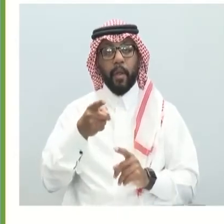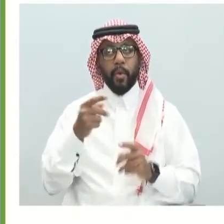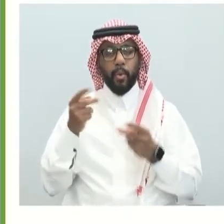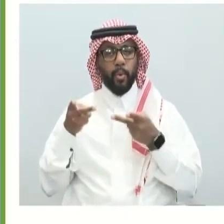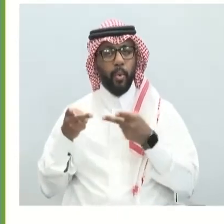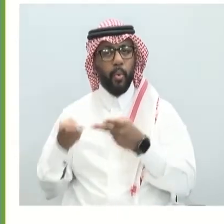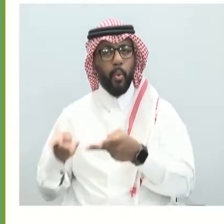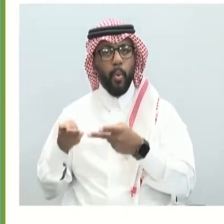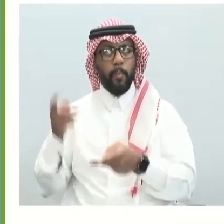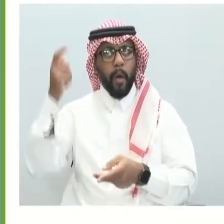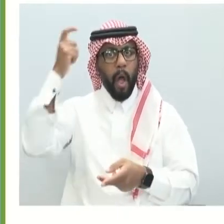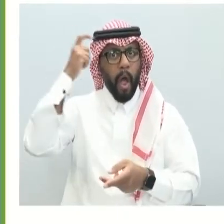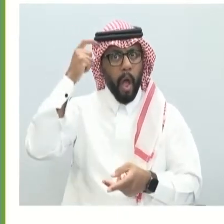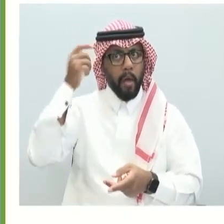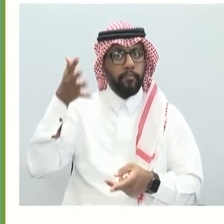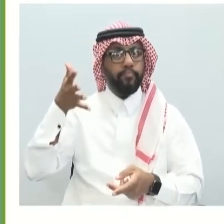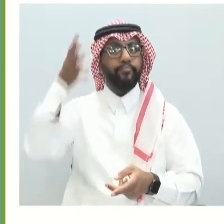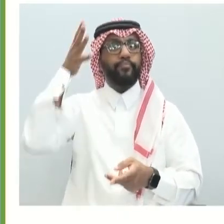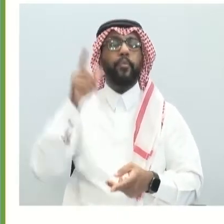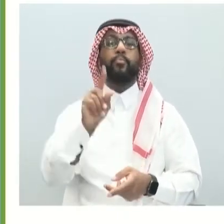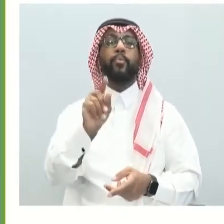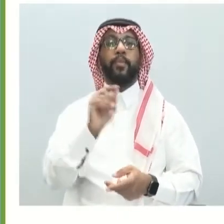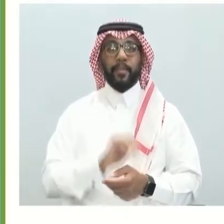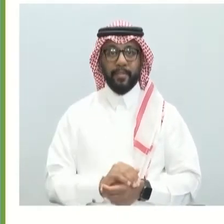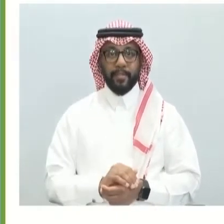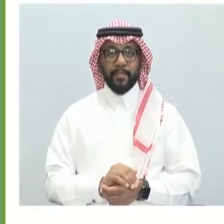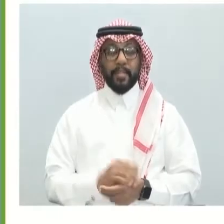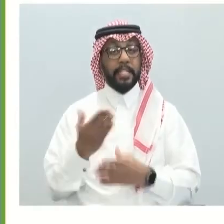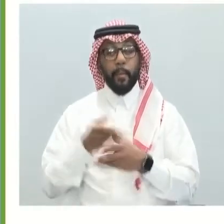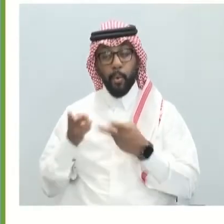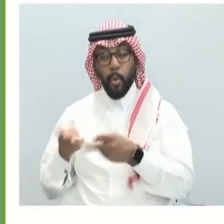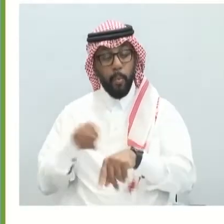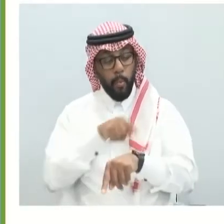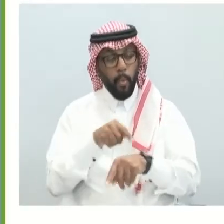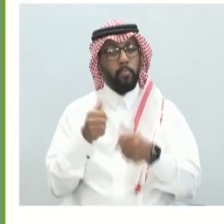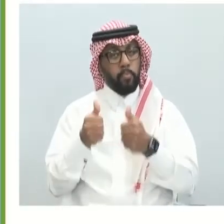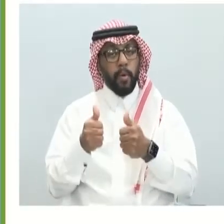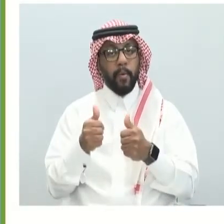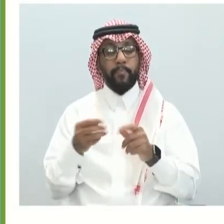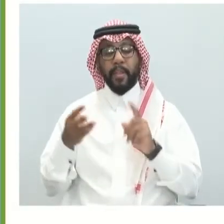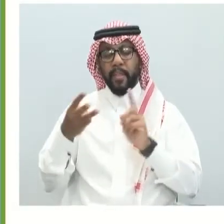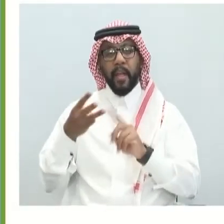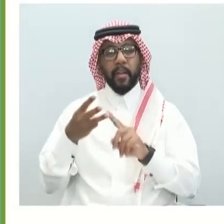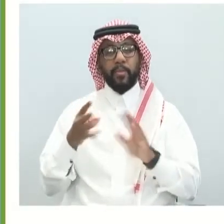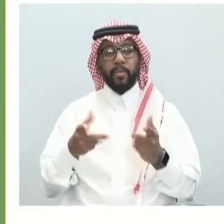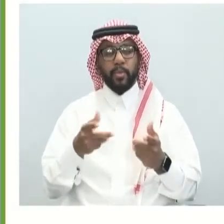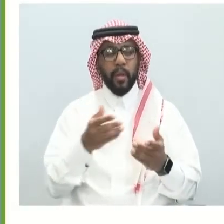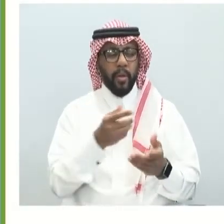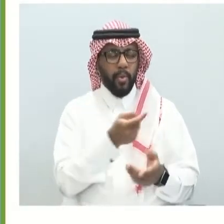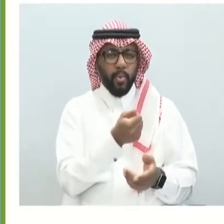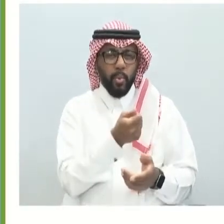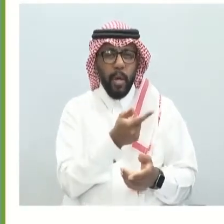عقل الانسان ثالثا سلبيات وقله النوم في مرحله